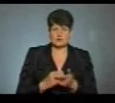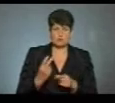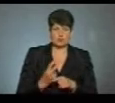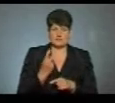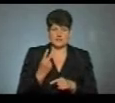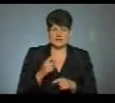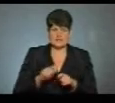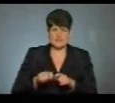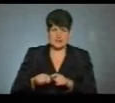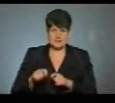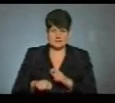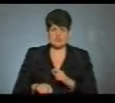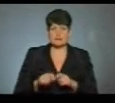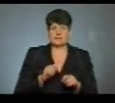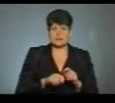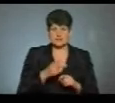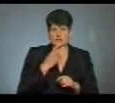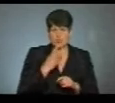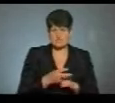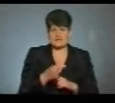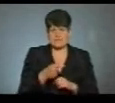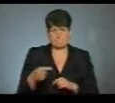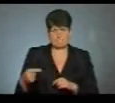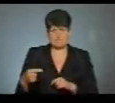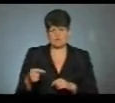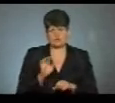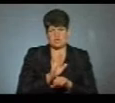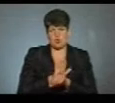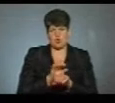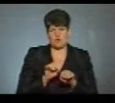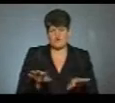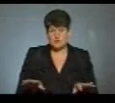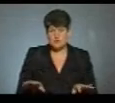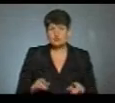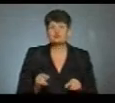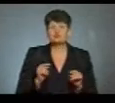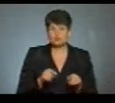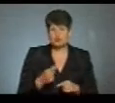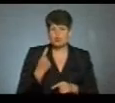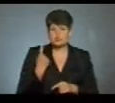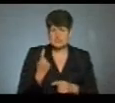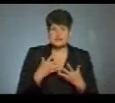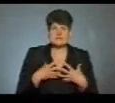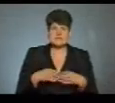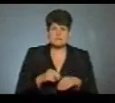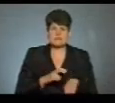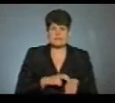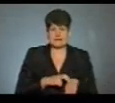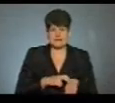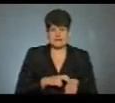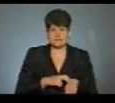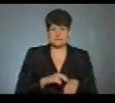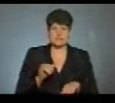тести. І тести показали мінус на коронавірус. Тому одна сімейна лікарка